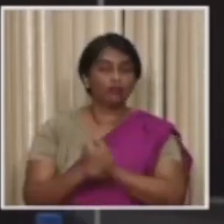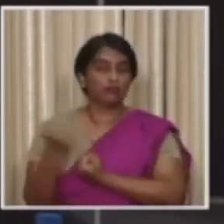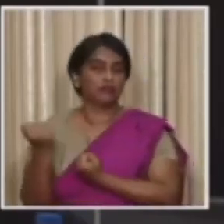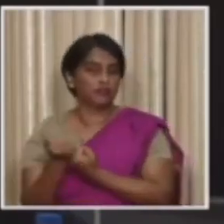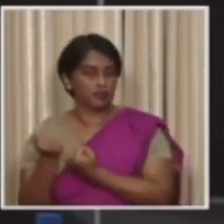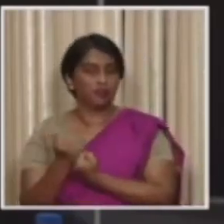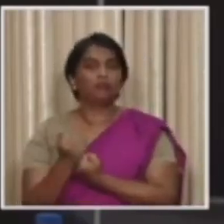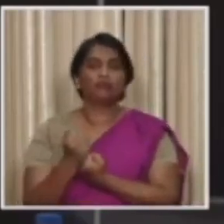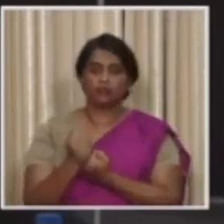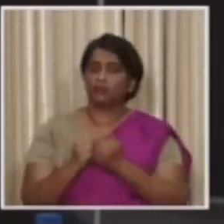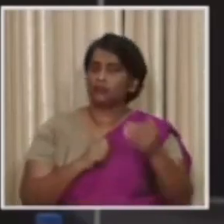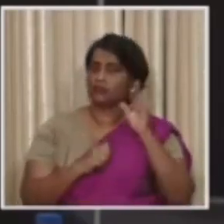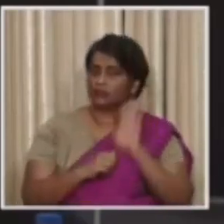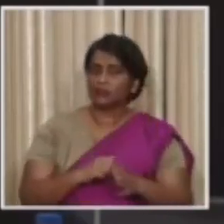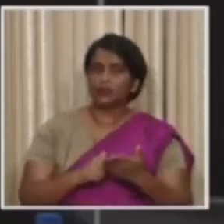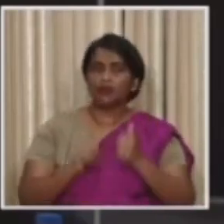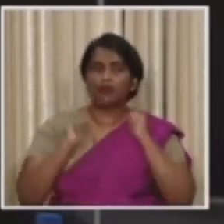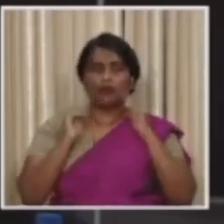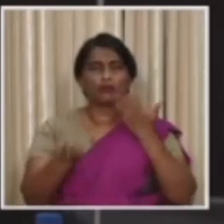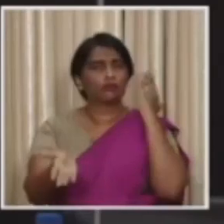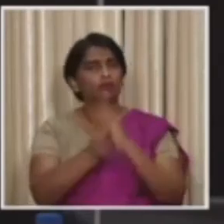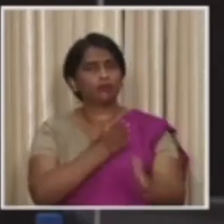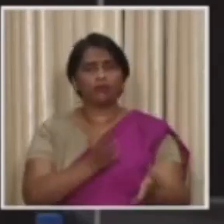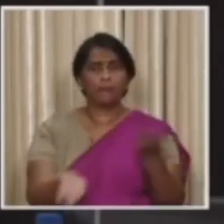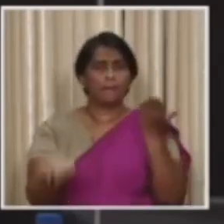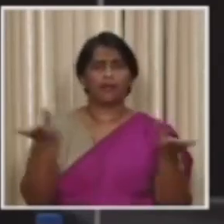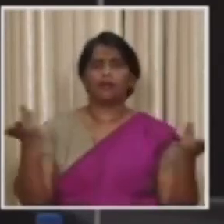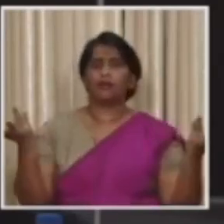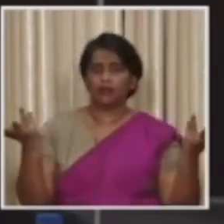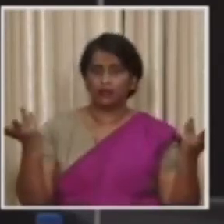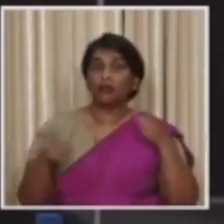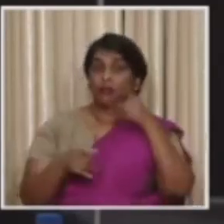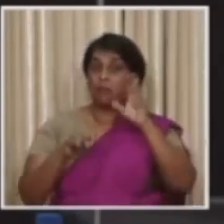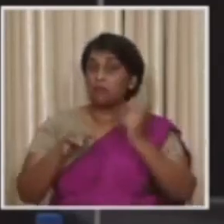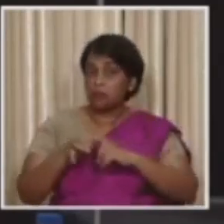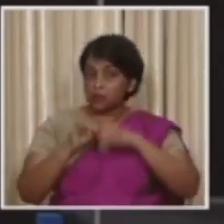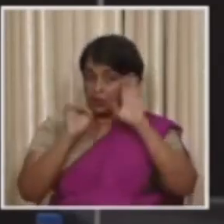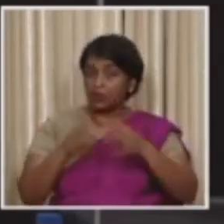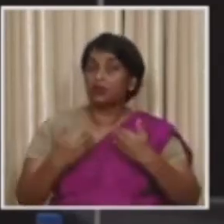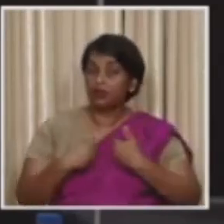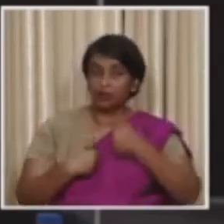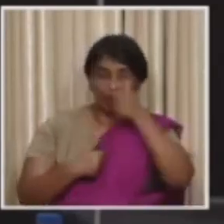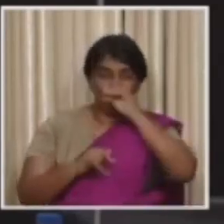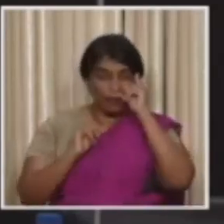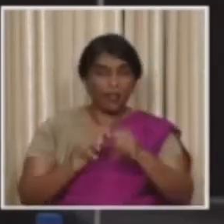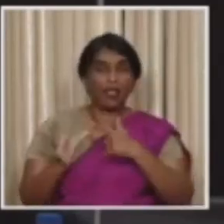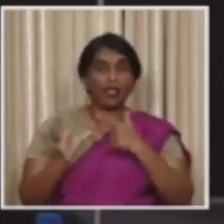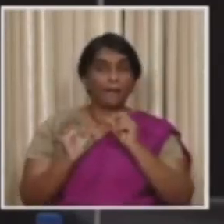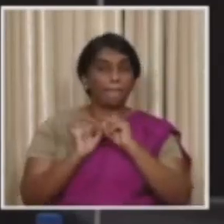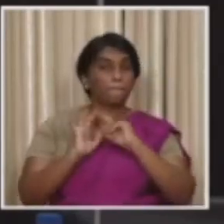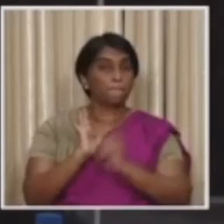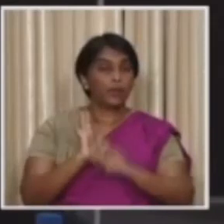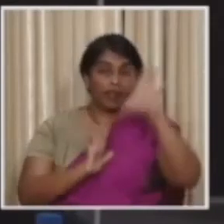Matat Sitina Kota Sadarna Kituin Itune Ne ඒ ප්‍රශ්නය වෙනුවෙන් තමයි අපි මේ දූෂණ පනතක් ගේන්න කියලා